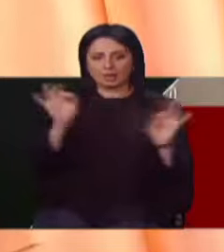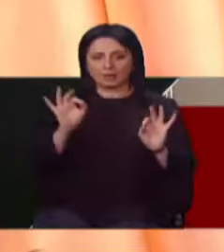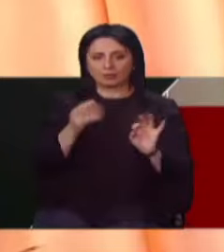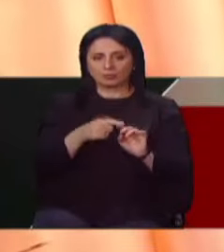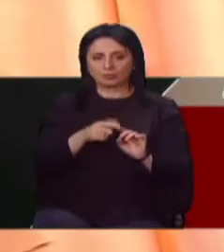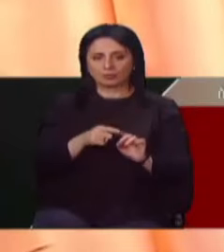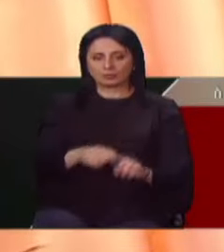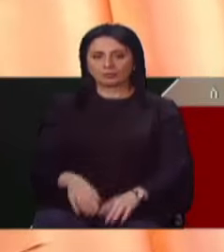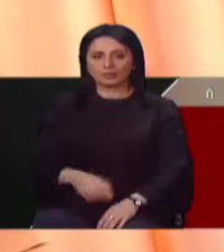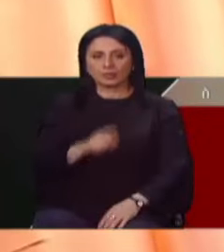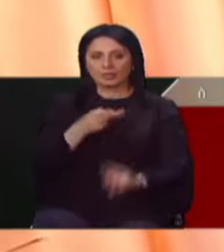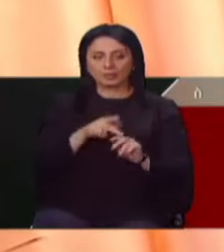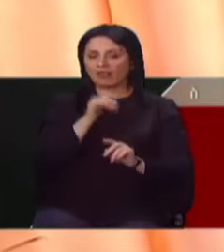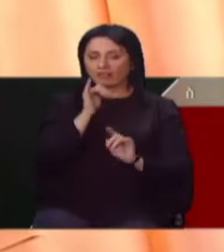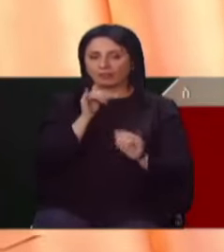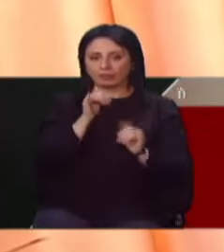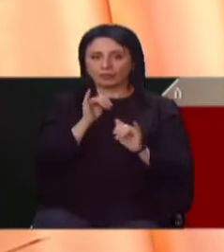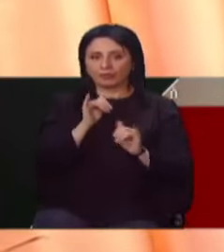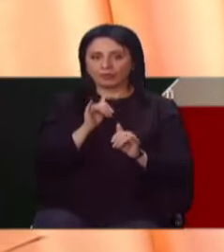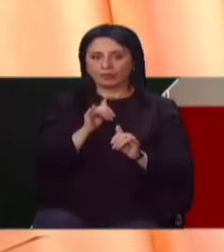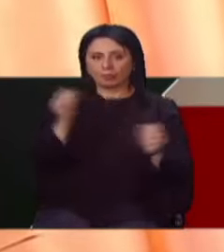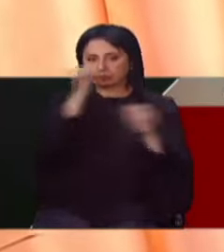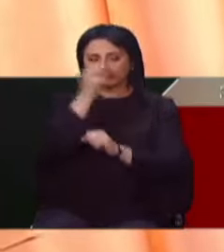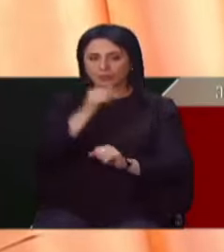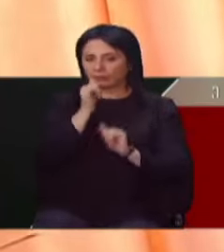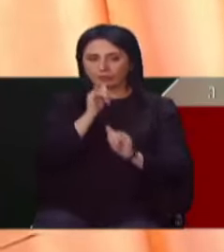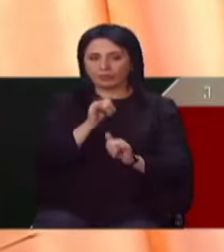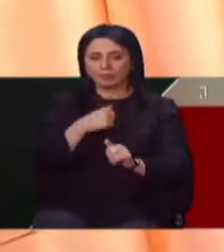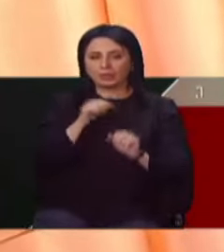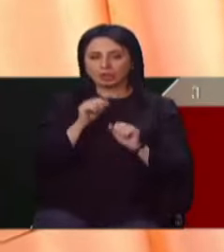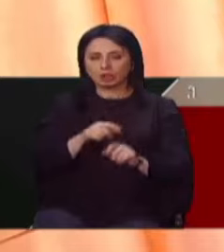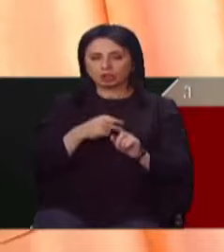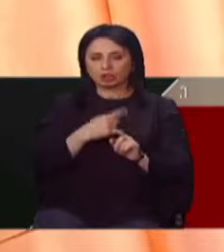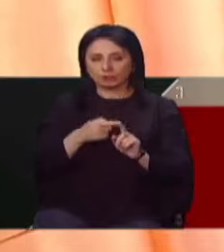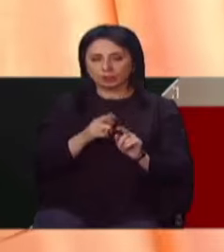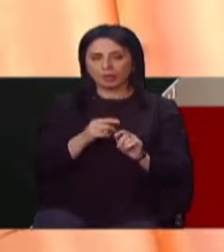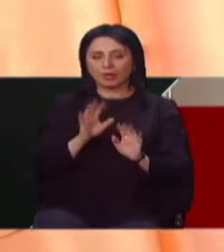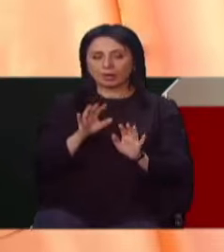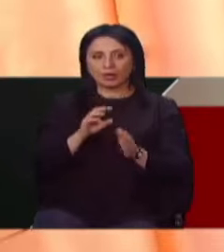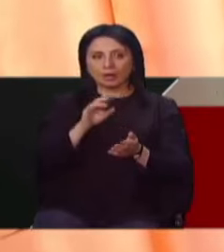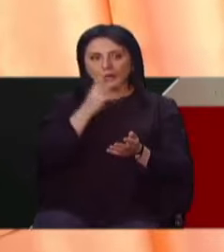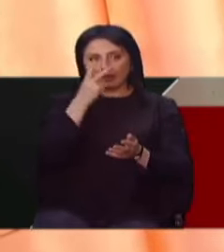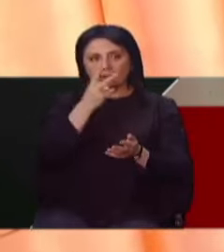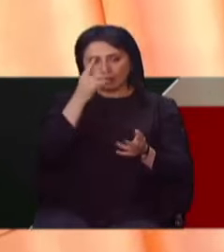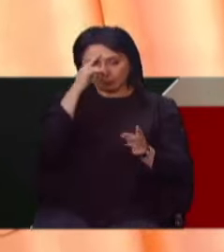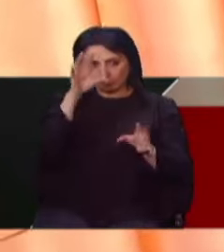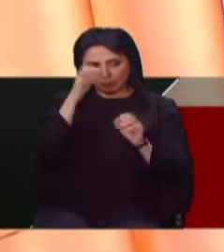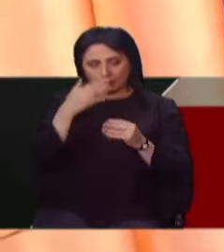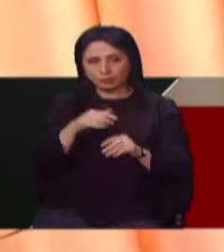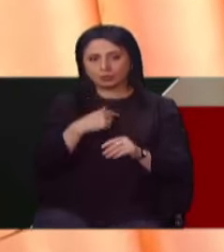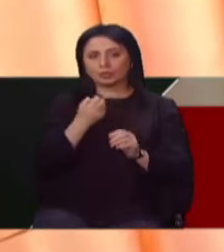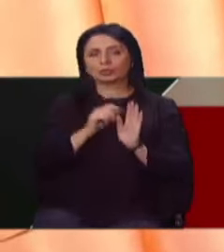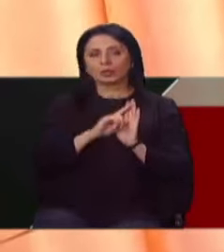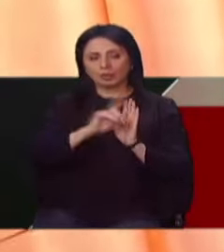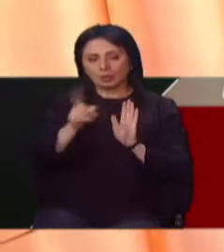გენიალურია, რომ იმას მე ისე ვერ დავხატავ რა. Მე შეიძლება რაღაც ინსპირაცია თქვენ როგორ ძანეთ მივიღო შთაგონება და რაღაცები